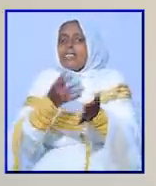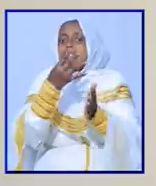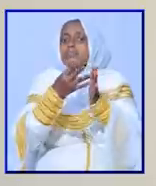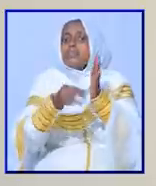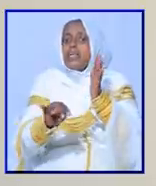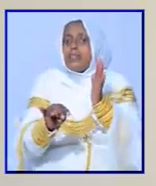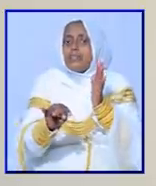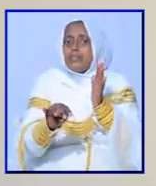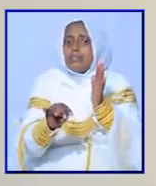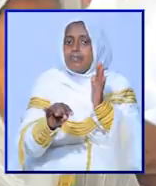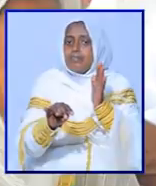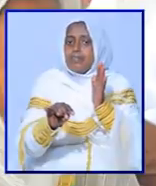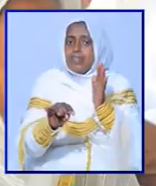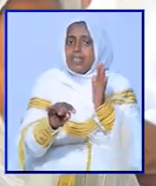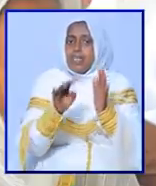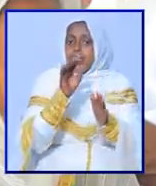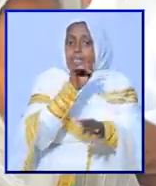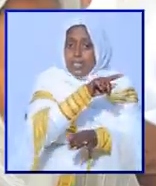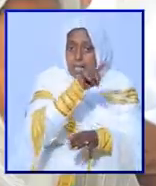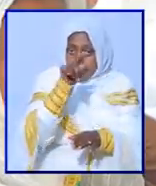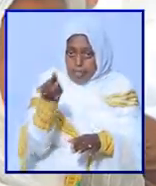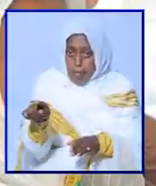የትምህርቱ ማዕከል በዚህ ምዕራፍ